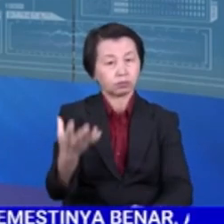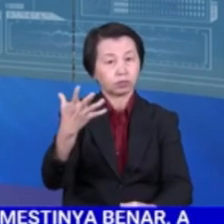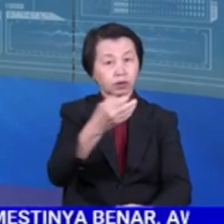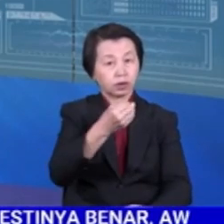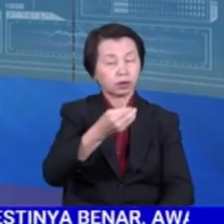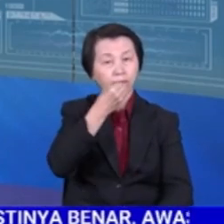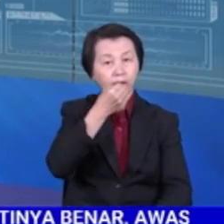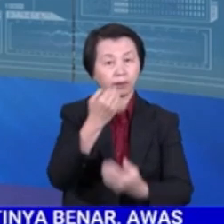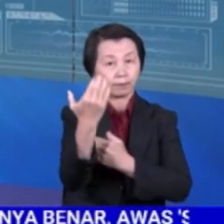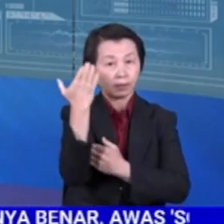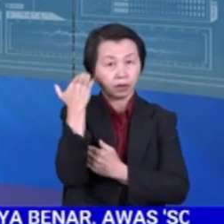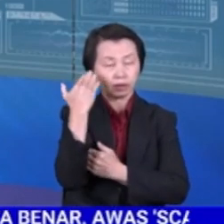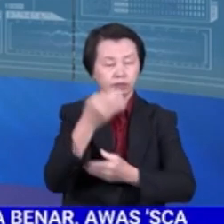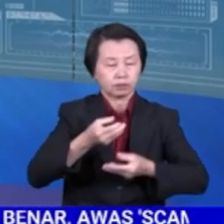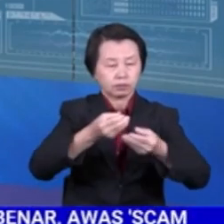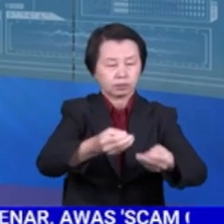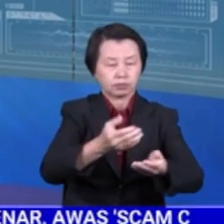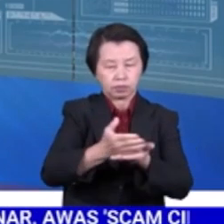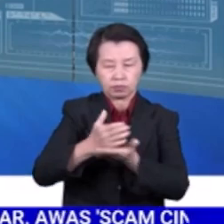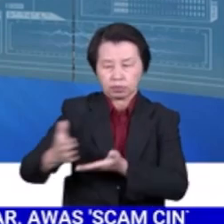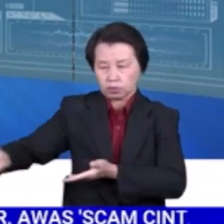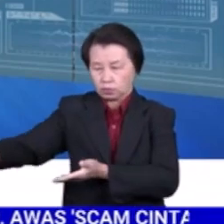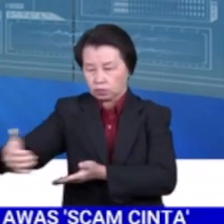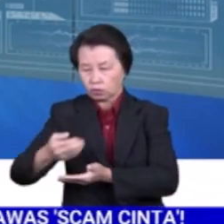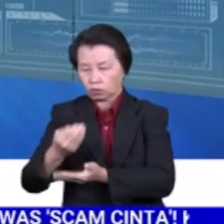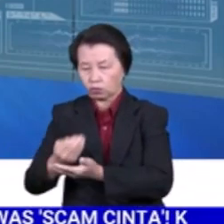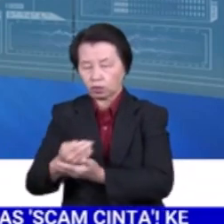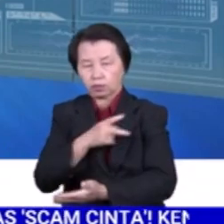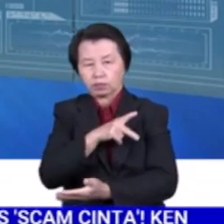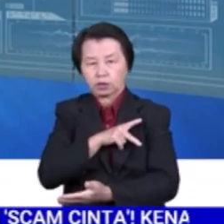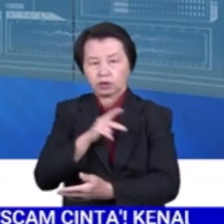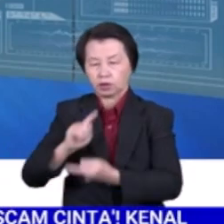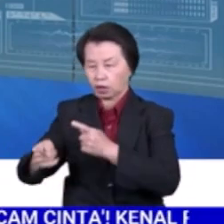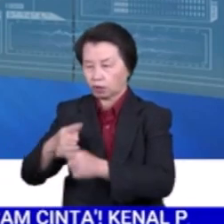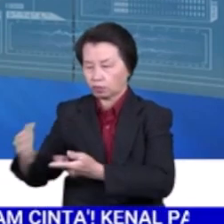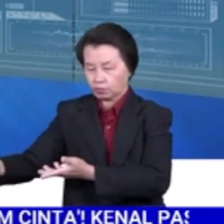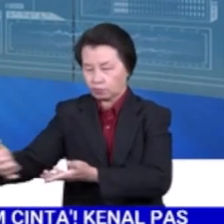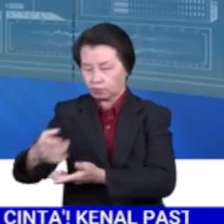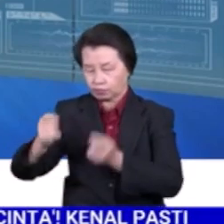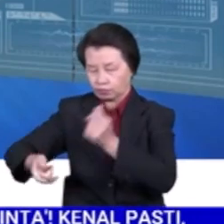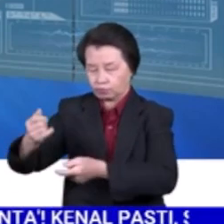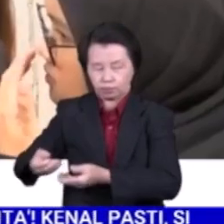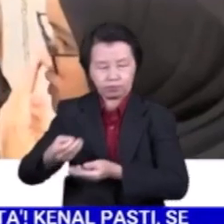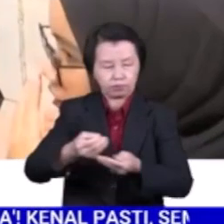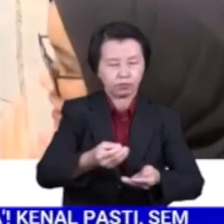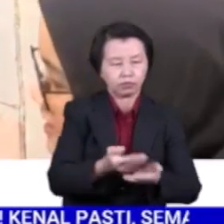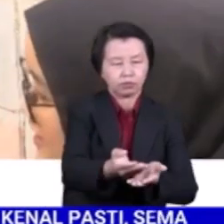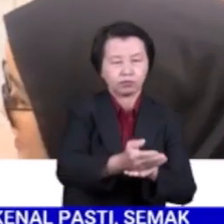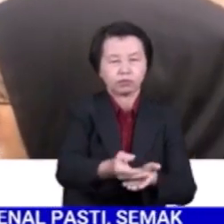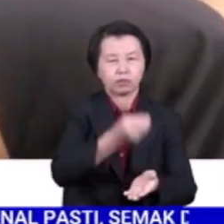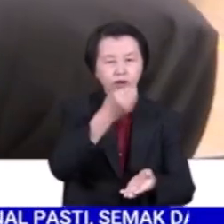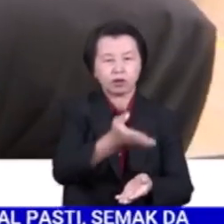sahur. Sumbangan diagih hasil kutipan wang peribadi dan kenalan rapat mahasiswa.